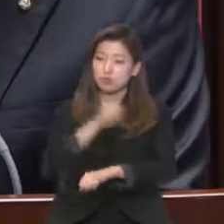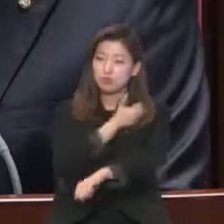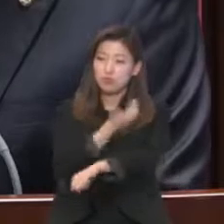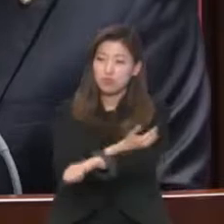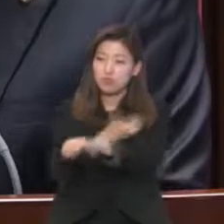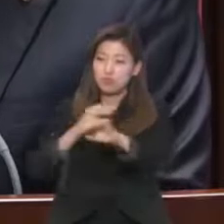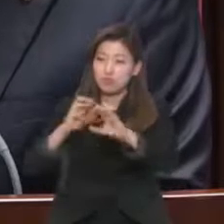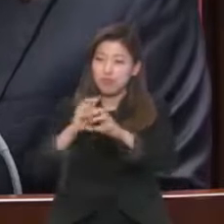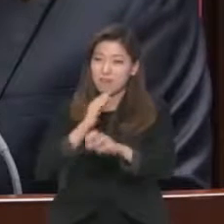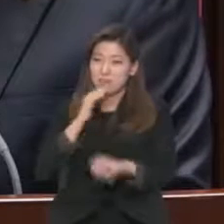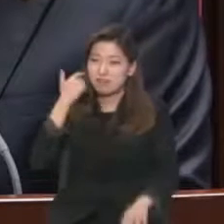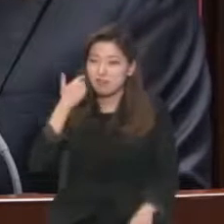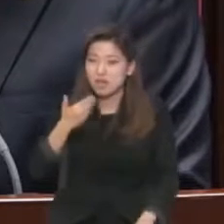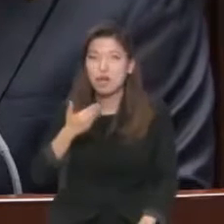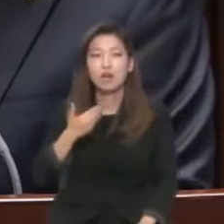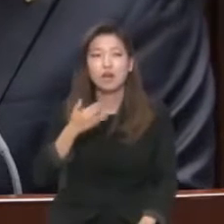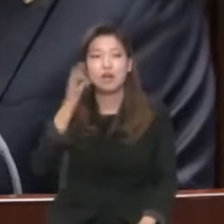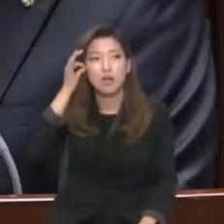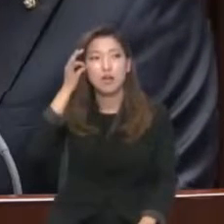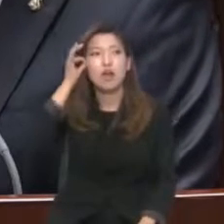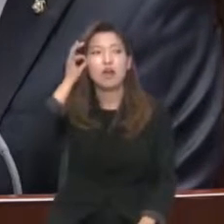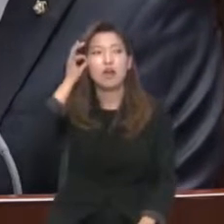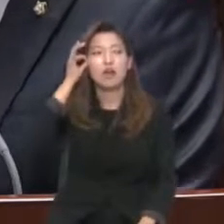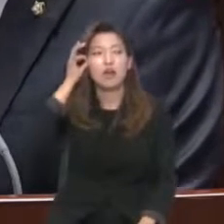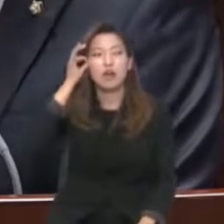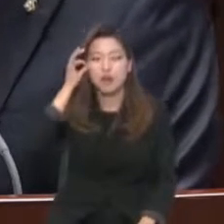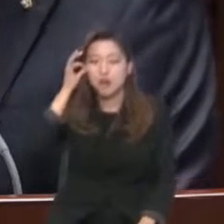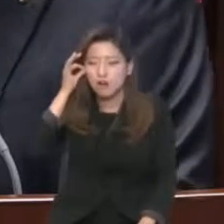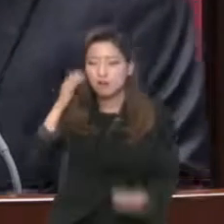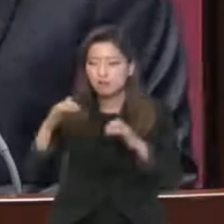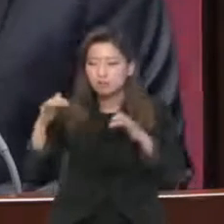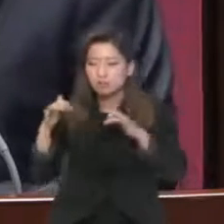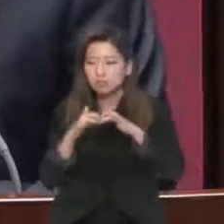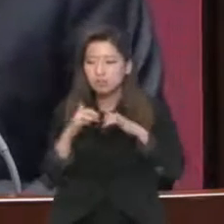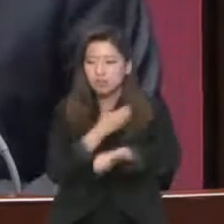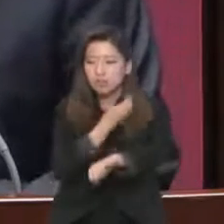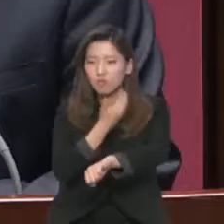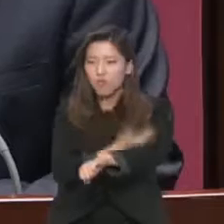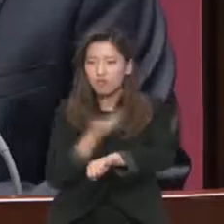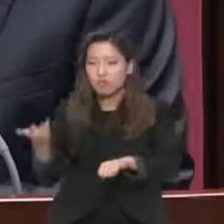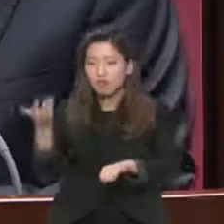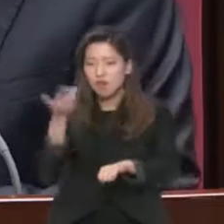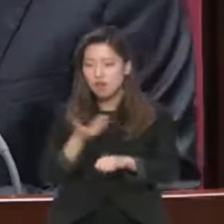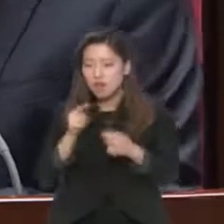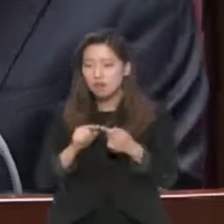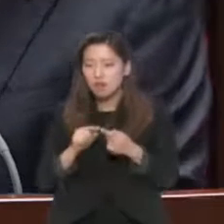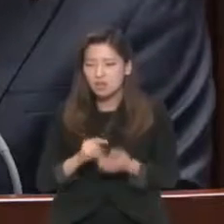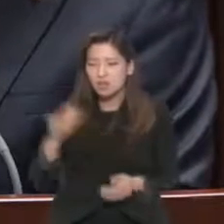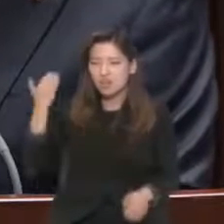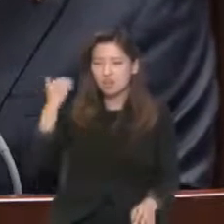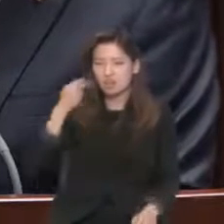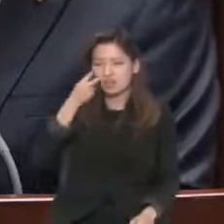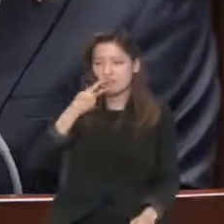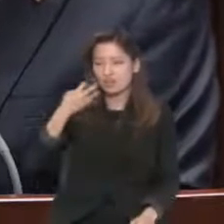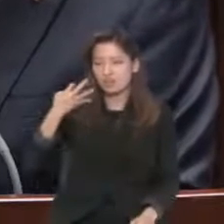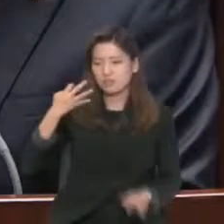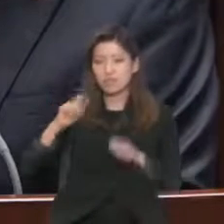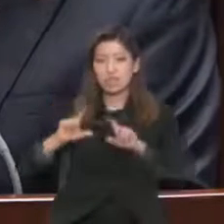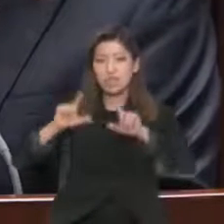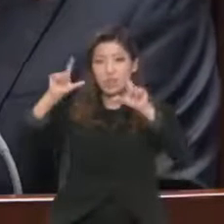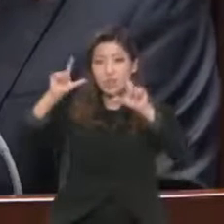있습니다. 그때부터 저는 전작권에 대한 생각을 깊이 하게 되었고요. 2006년 14년 전 노무현 전 대통령께서 하신